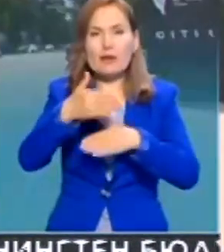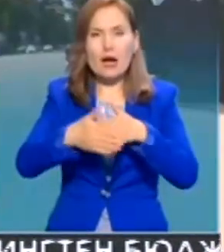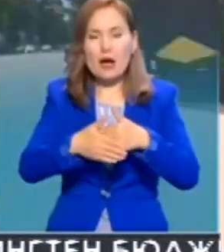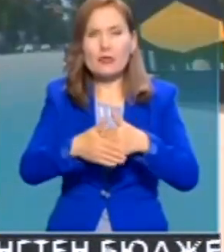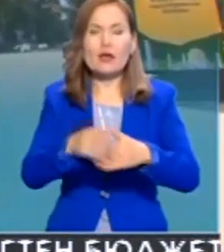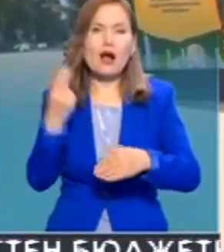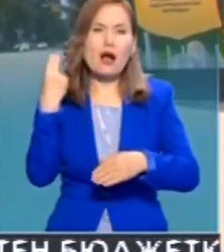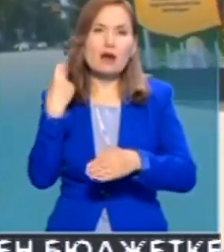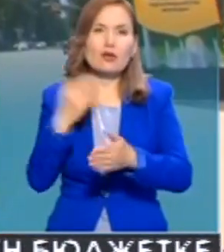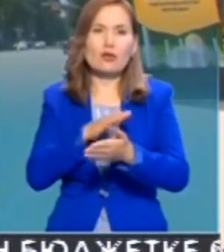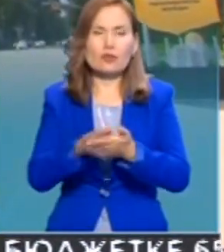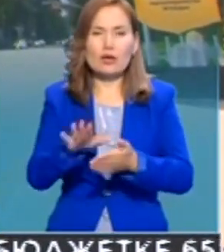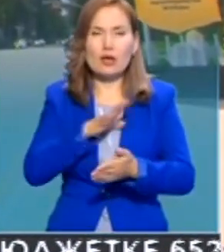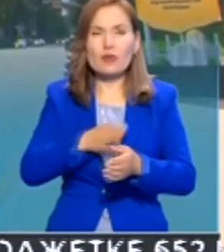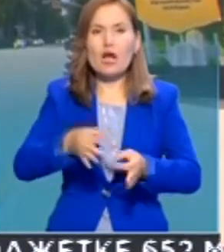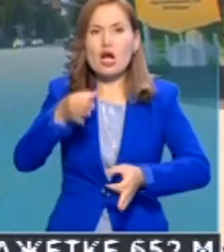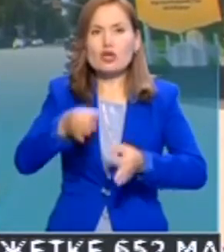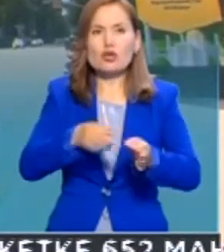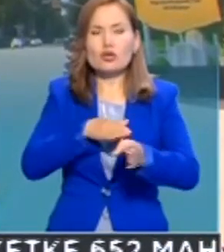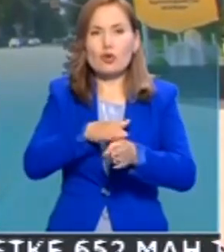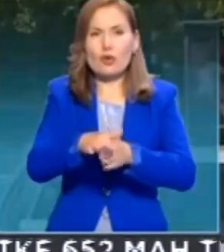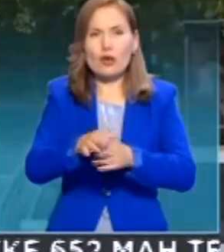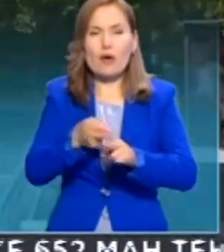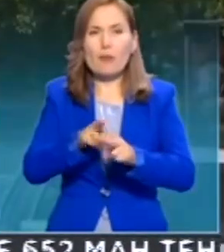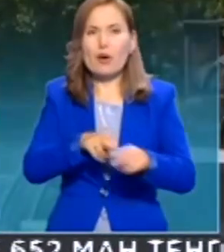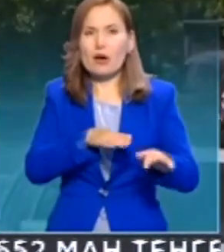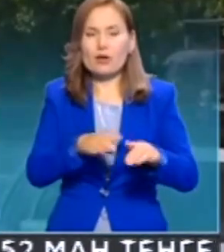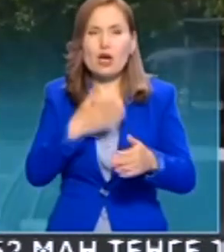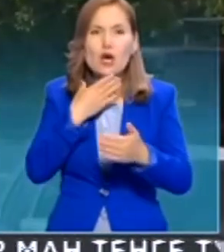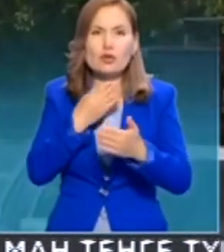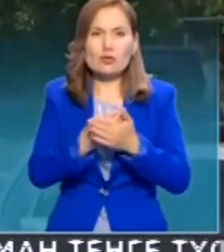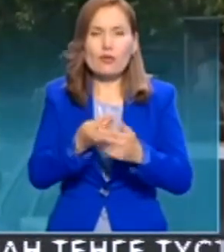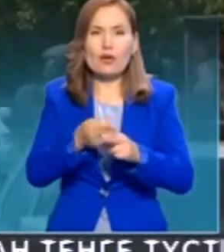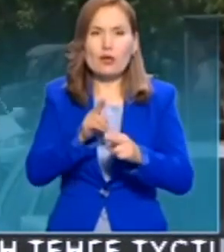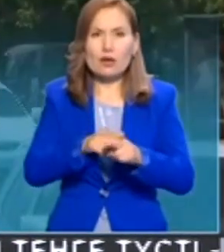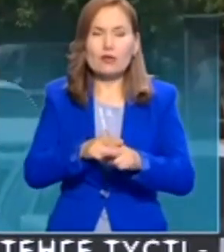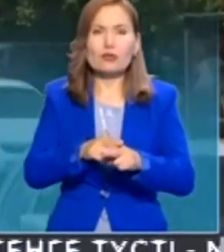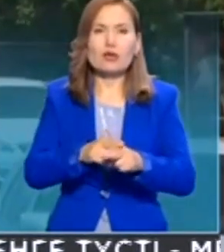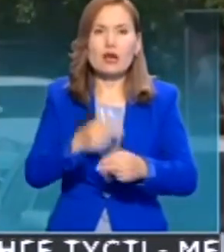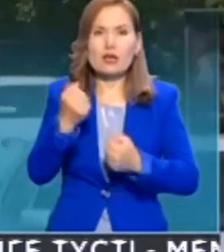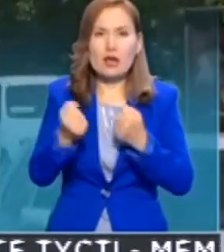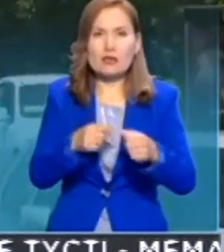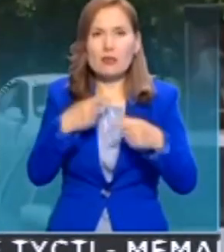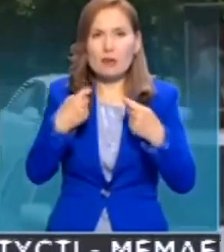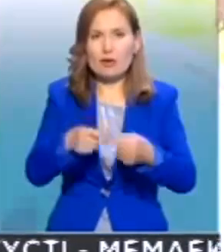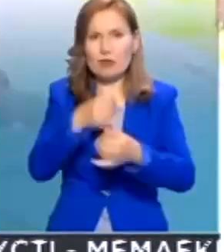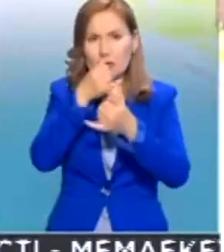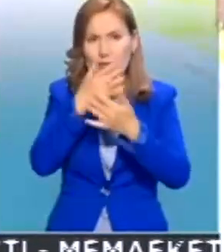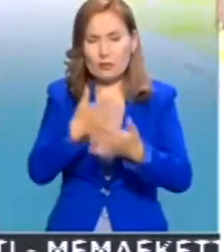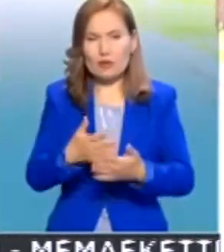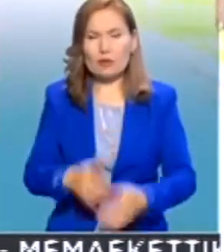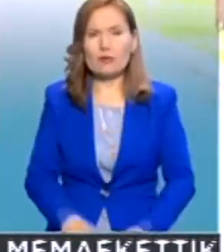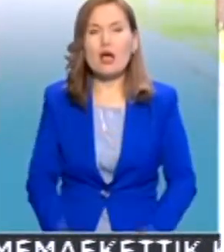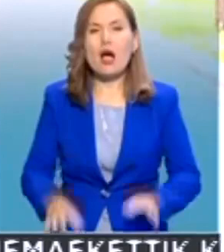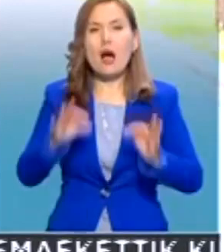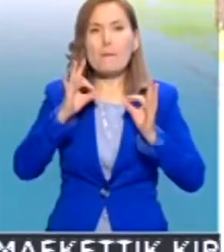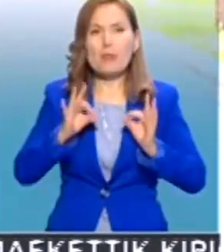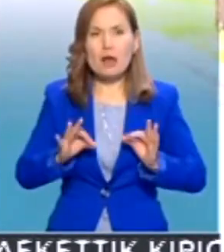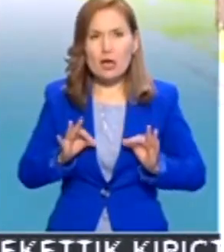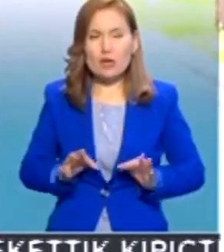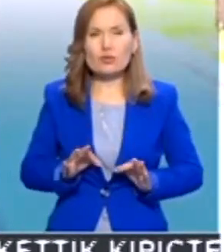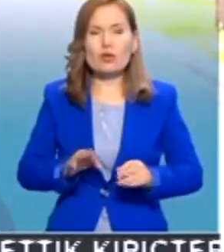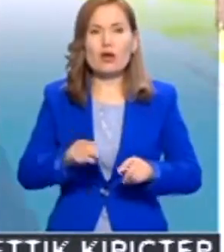қарыздан толық құтылса да, сот орындаушының әрекетінен өз мүлкіне әлі күнге дейін иелік ете алмай жүр. Прокуратураға жаздым